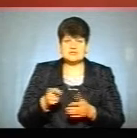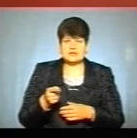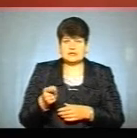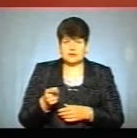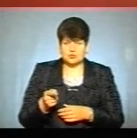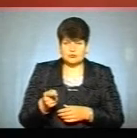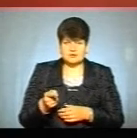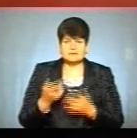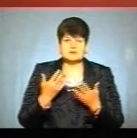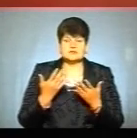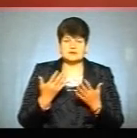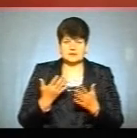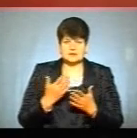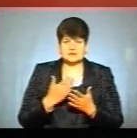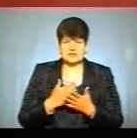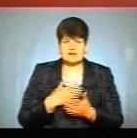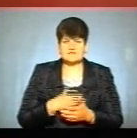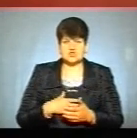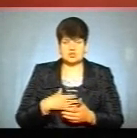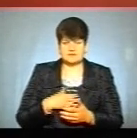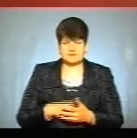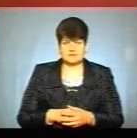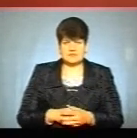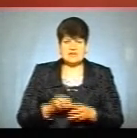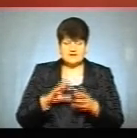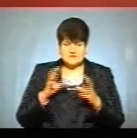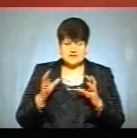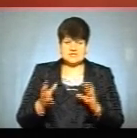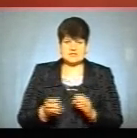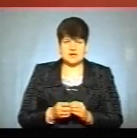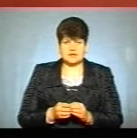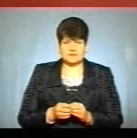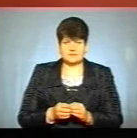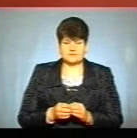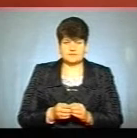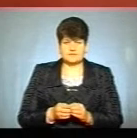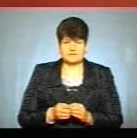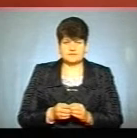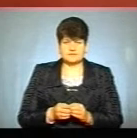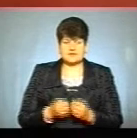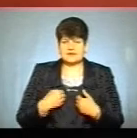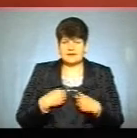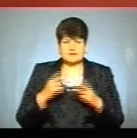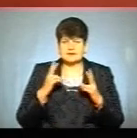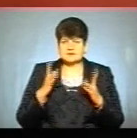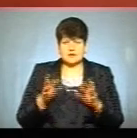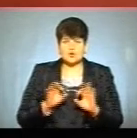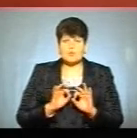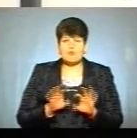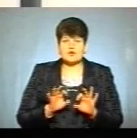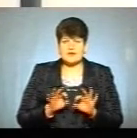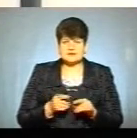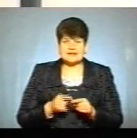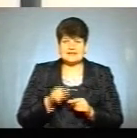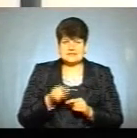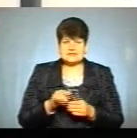і наскільки вони є важливими? Ну, взагалі, якщо так, я не знаю пояснення цій